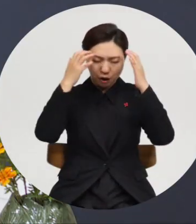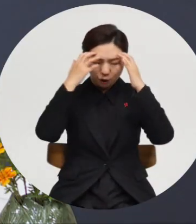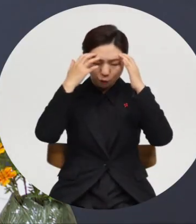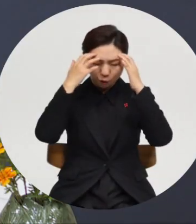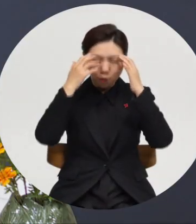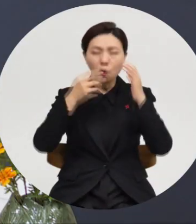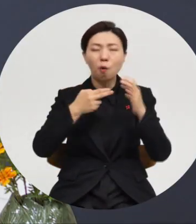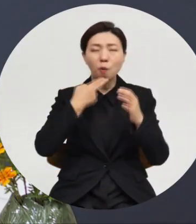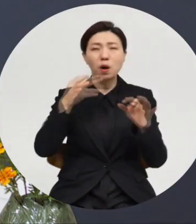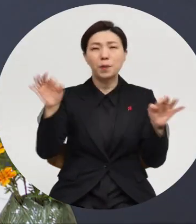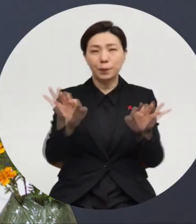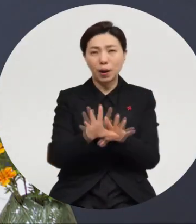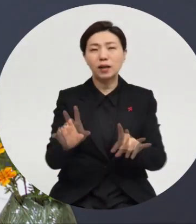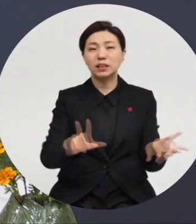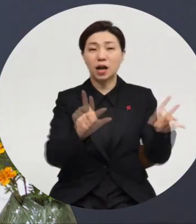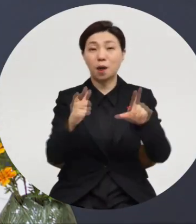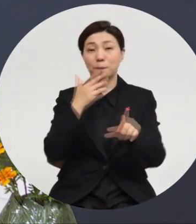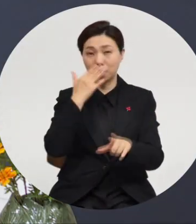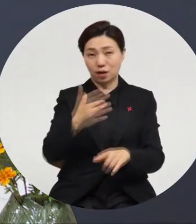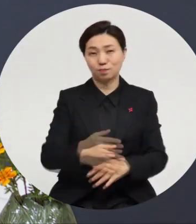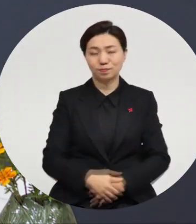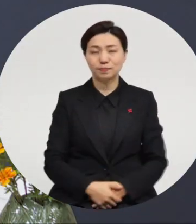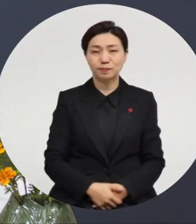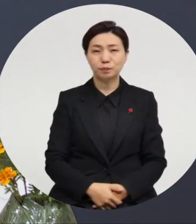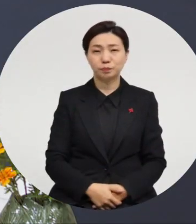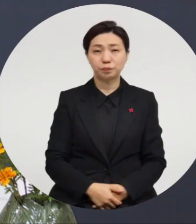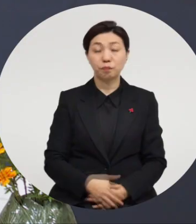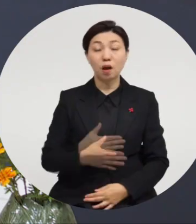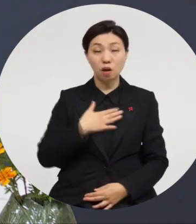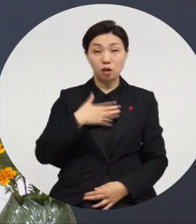괴로움이 없는 삶을 살 수가 있다.